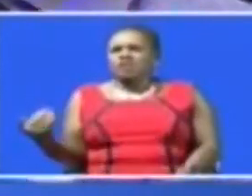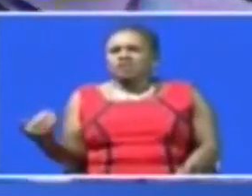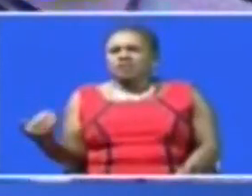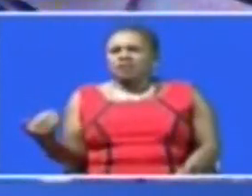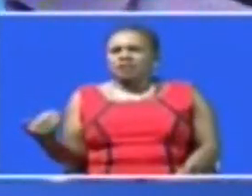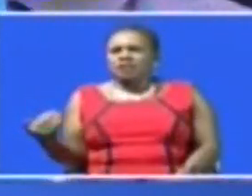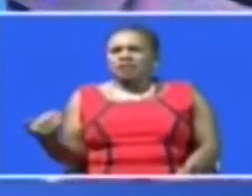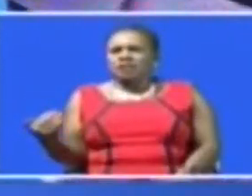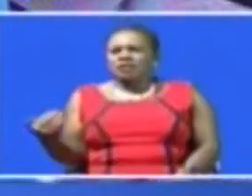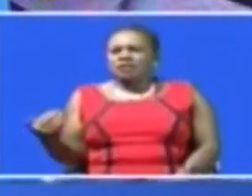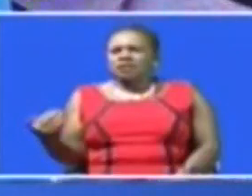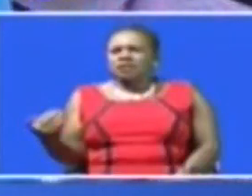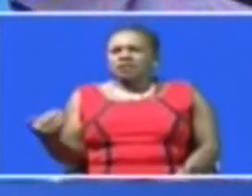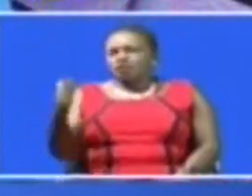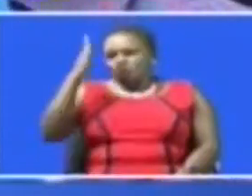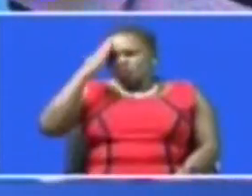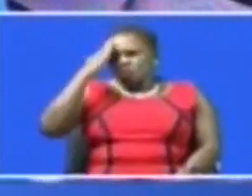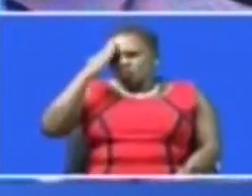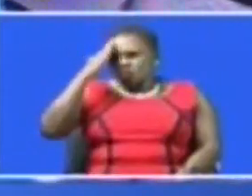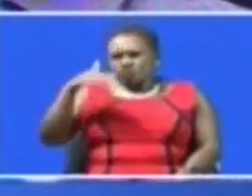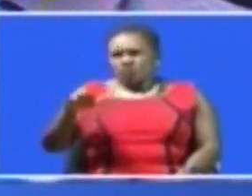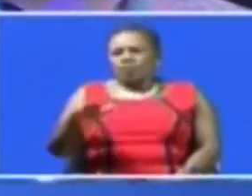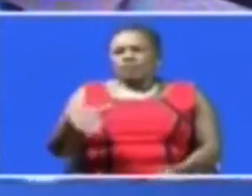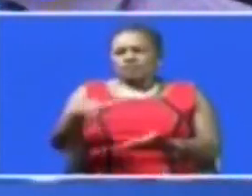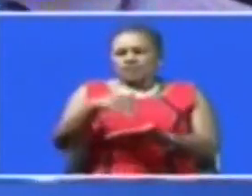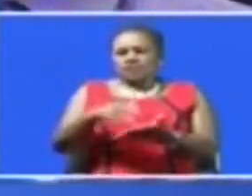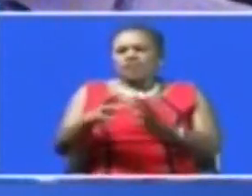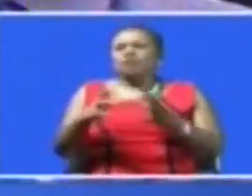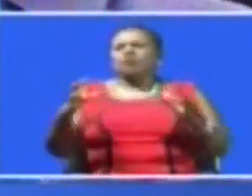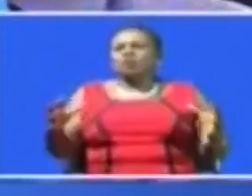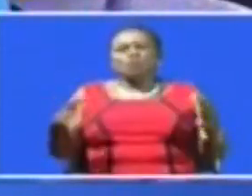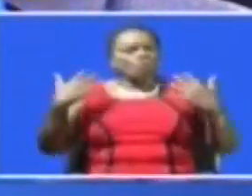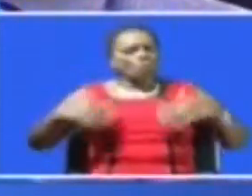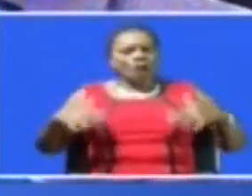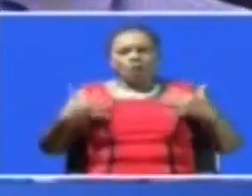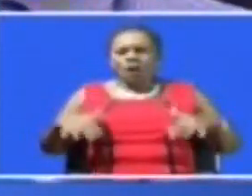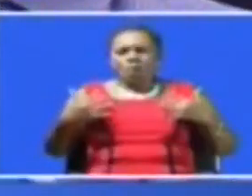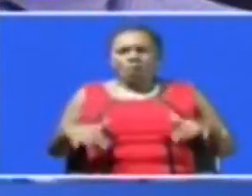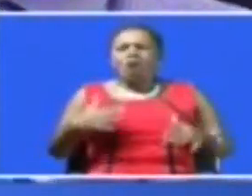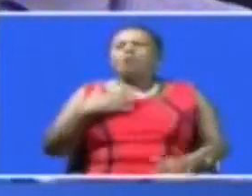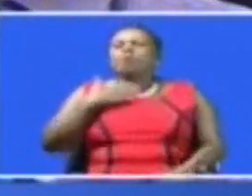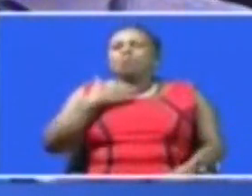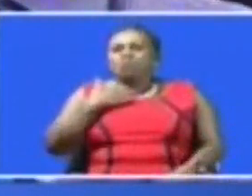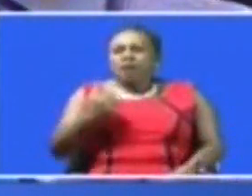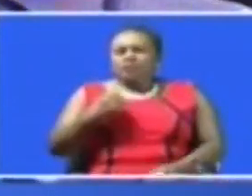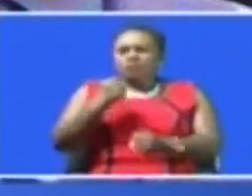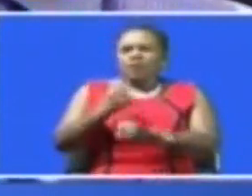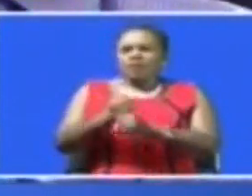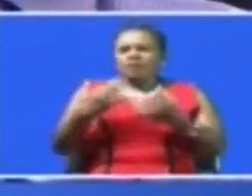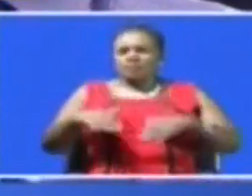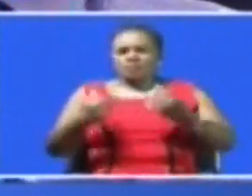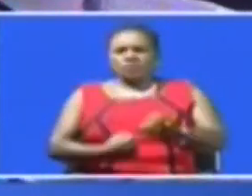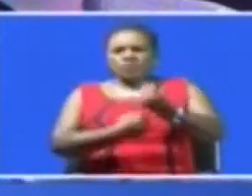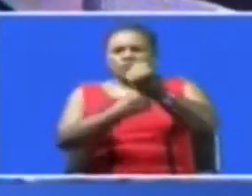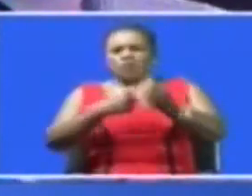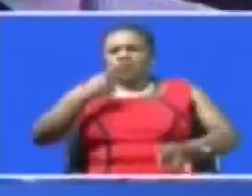disabilities here today, and to know that this center is growing so wonderfully, with all of the staff as well here in